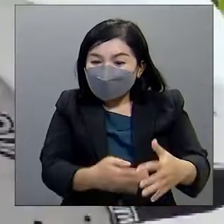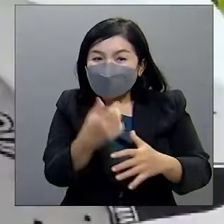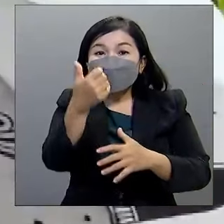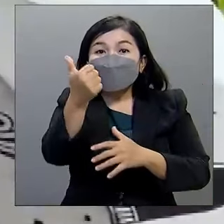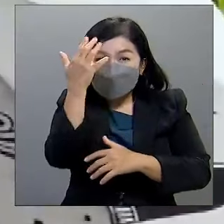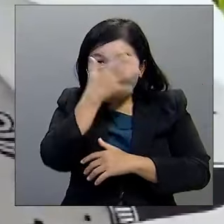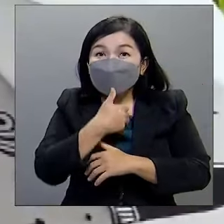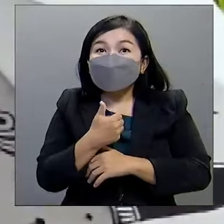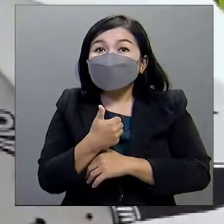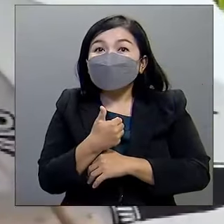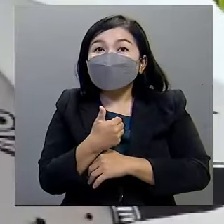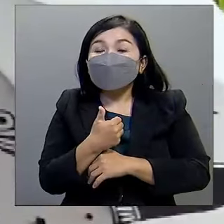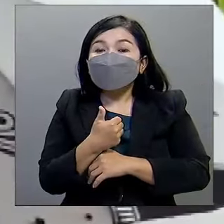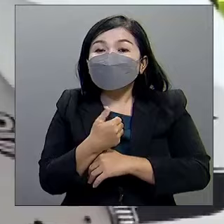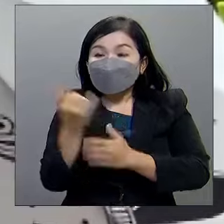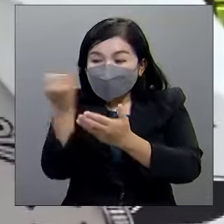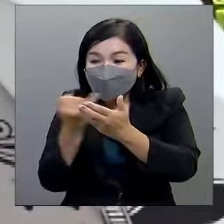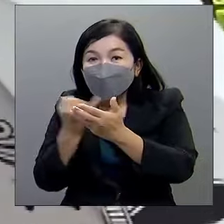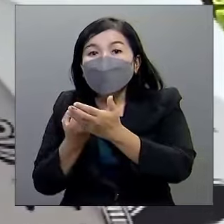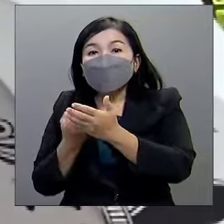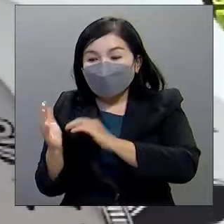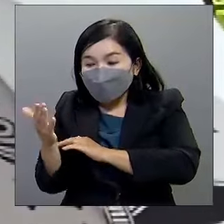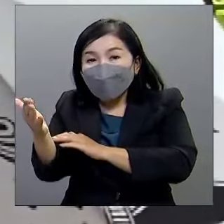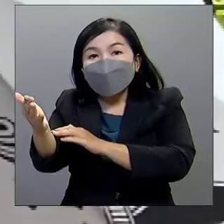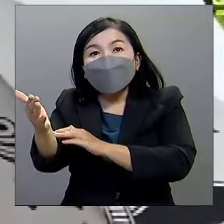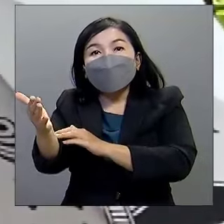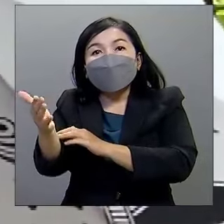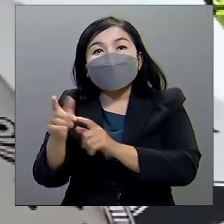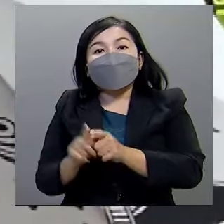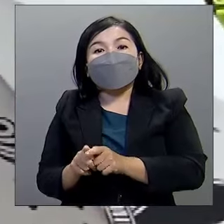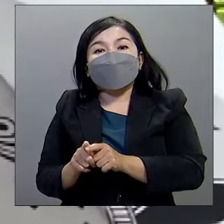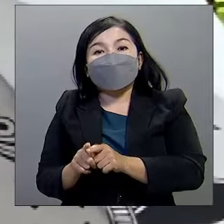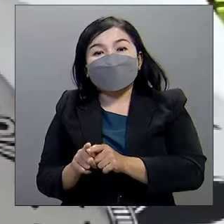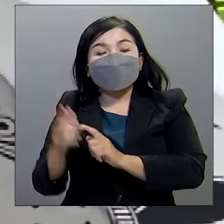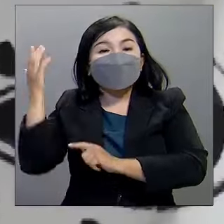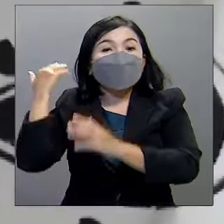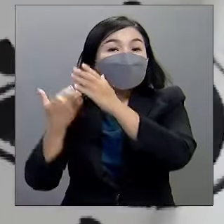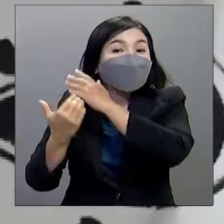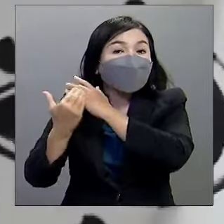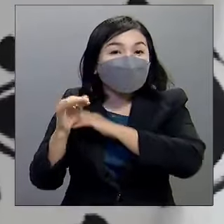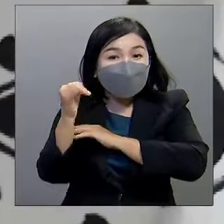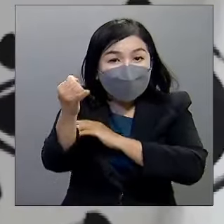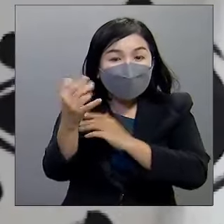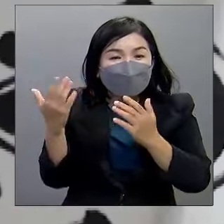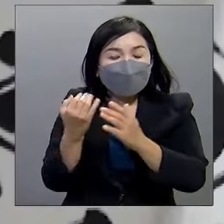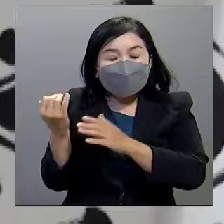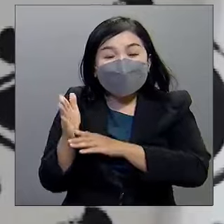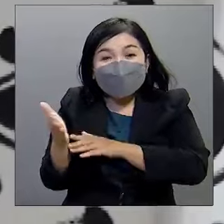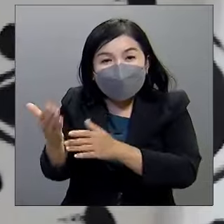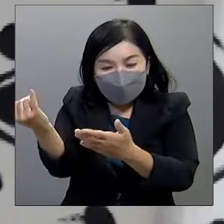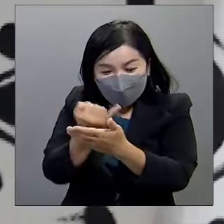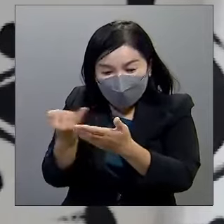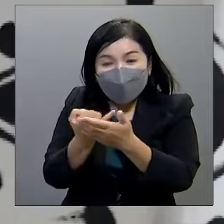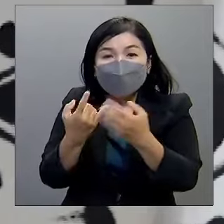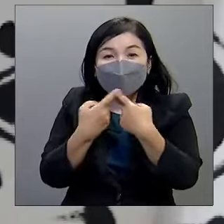สวยนะ ลายปลาที่อยู่บนเครื่องสังคโลก ใช่ แต่เขาย้ายมาอยู่บนร่ม ไปอยู่บนร่มบ่อสร้าง